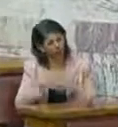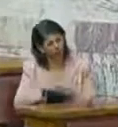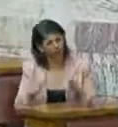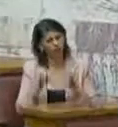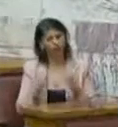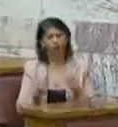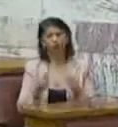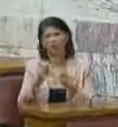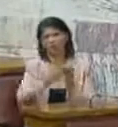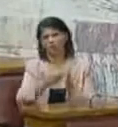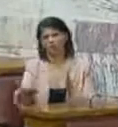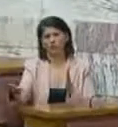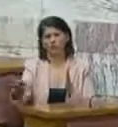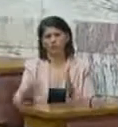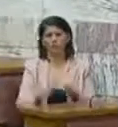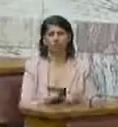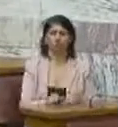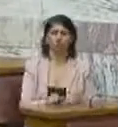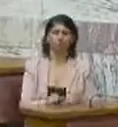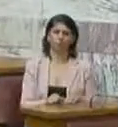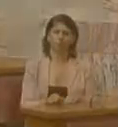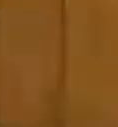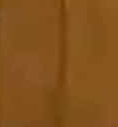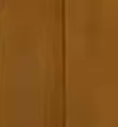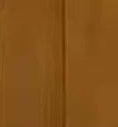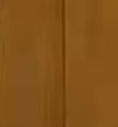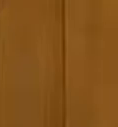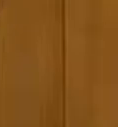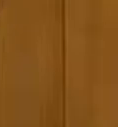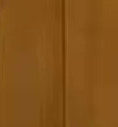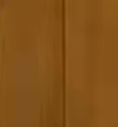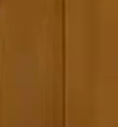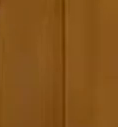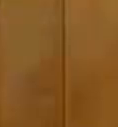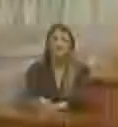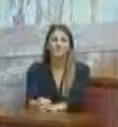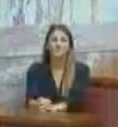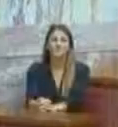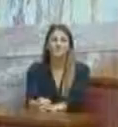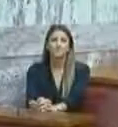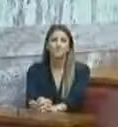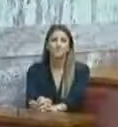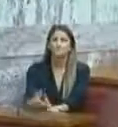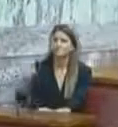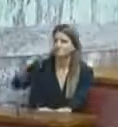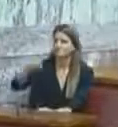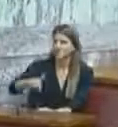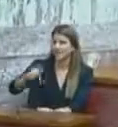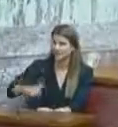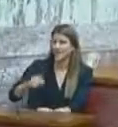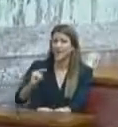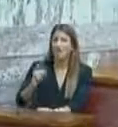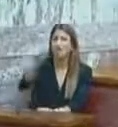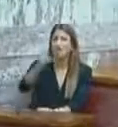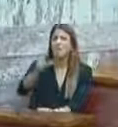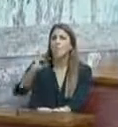από αυτές. Ερώτημα προς τους συναδέλφους που σήμερα θα ψηφίσουν για την νομιμοποίηση εσόδων από